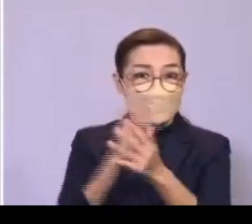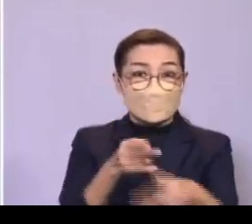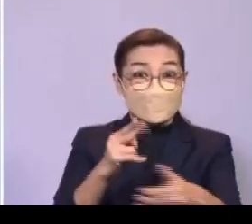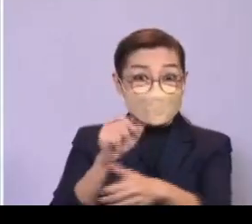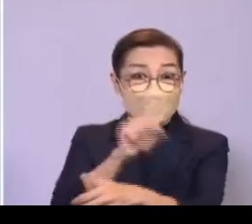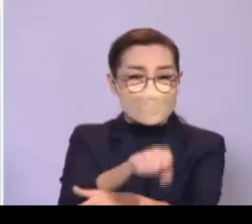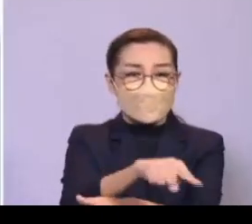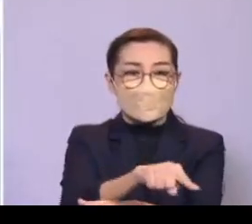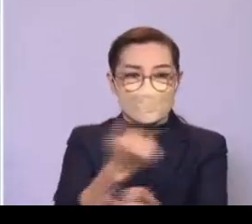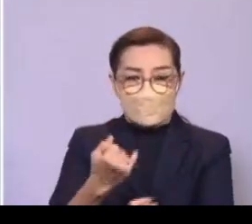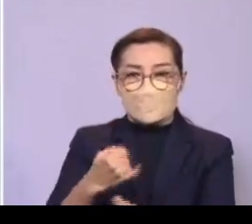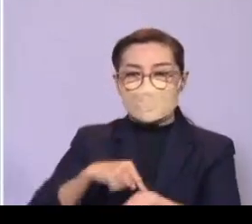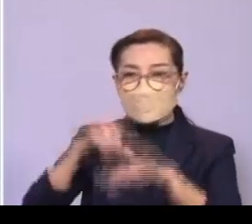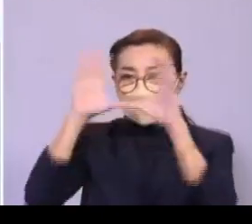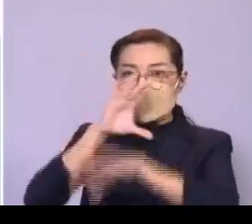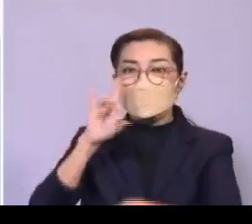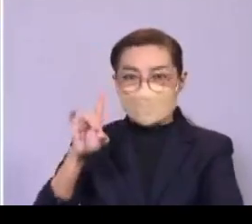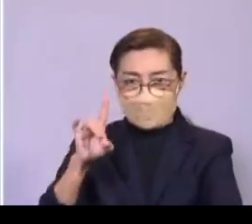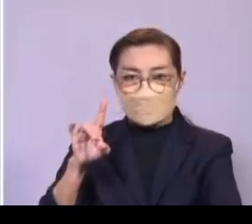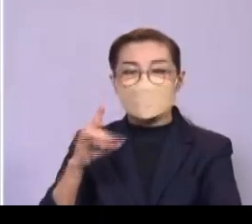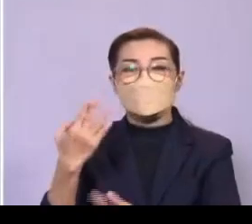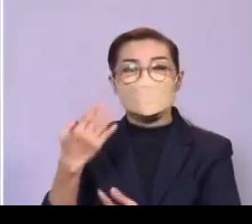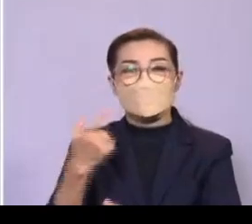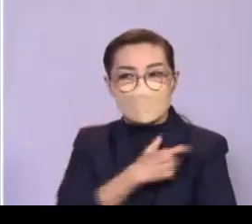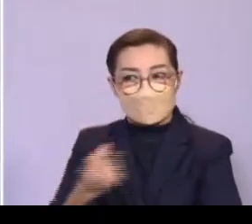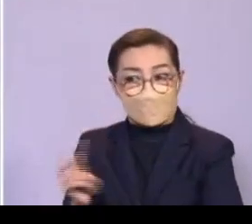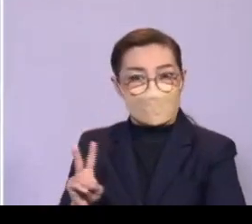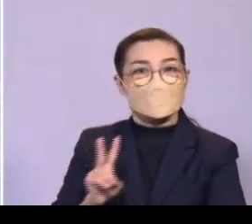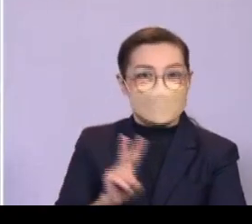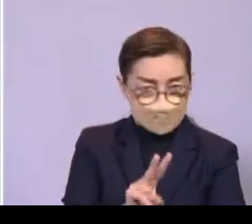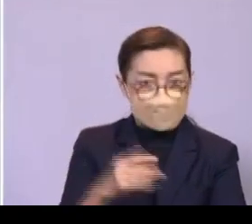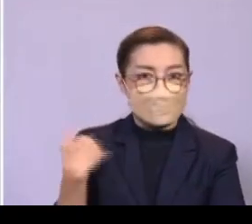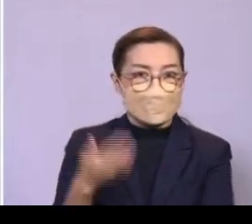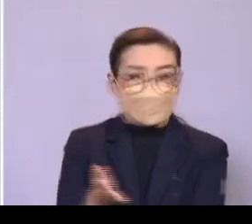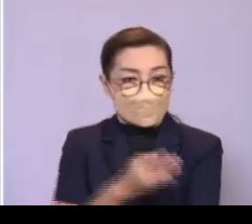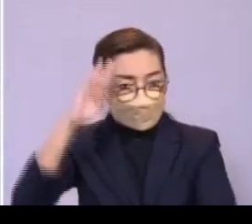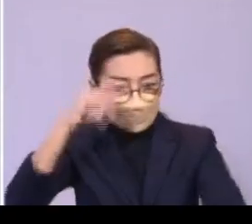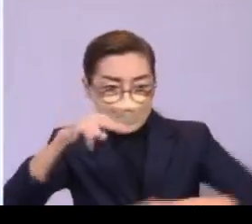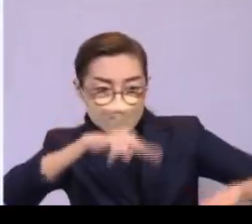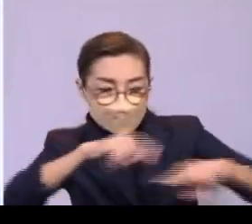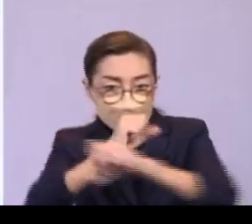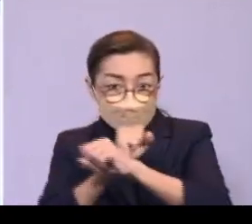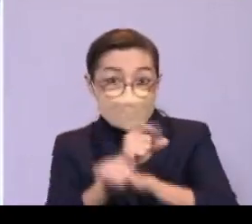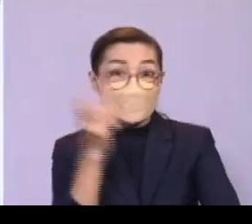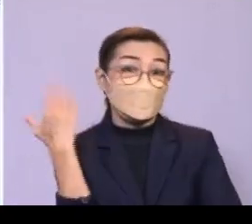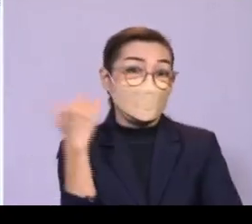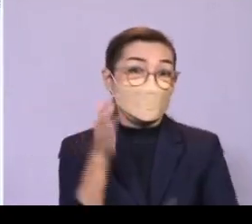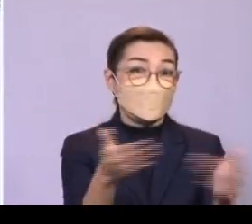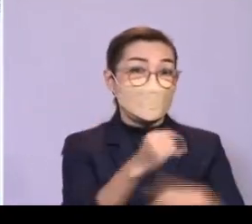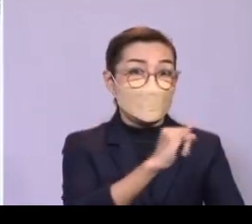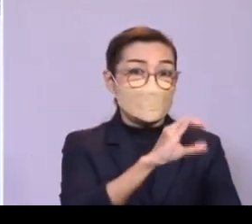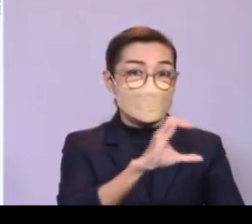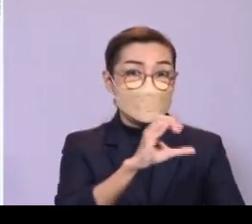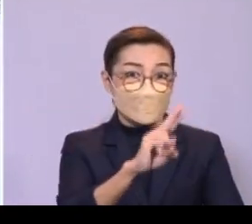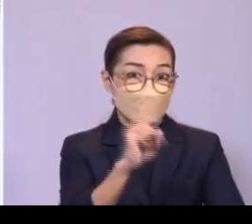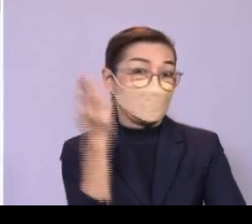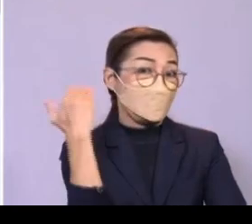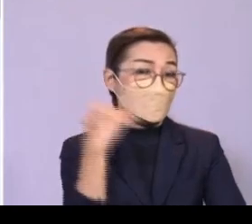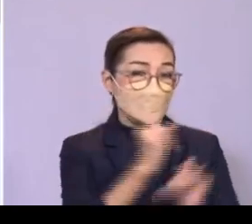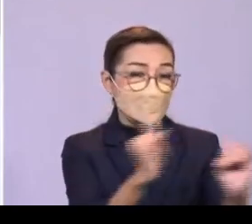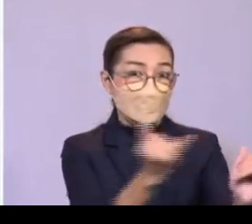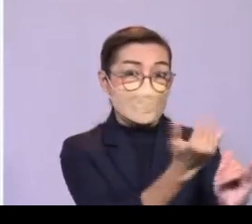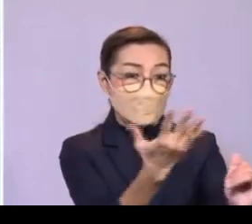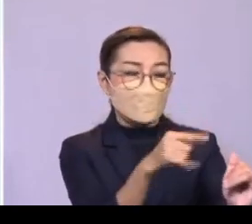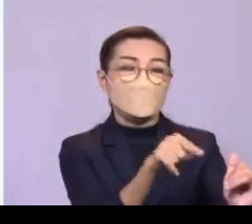ทุ่มวันนี้ครับเดิมอาการสาหัสอยู่ในห้อง ICU 5คนครับแต่หนึ่งในจำนวนนี้ต้องส่งรักษาตัว